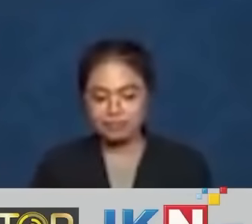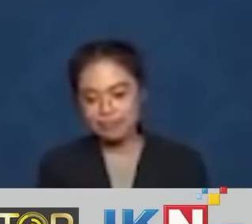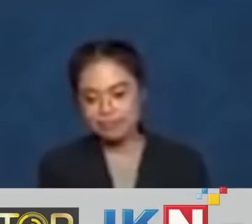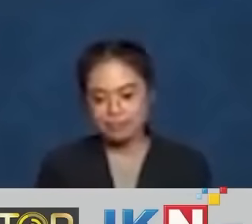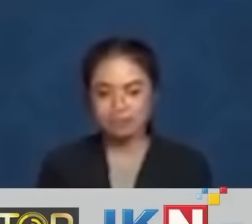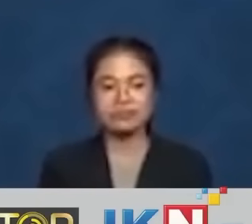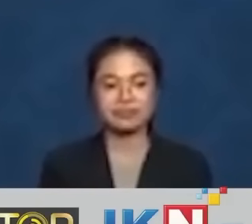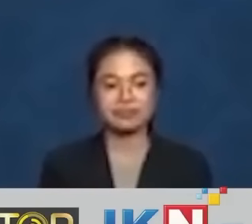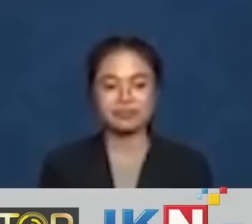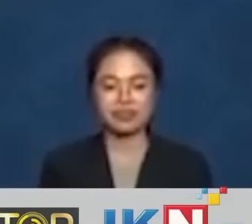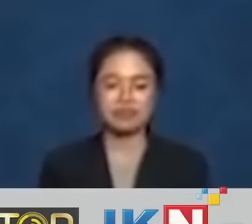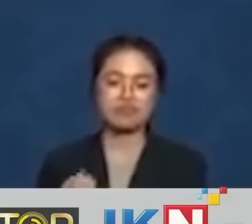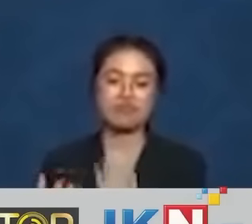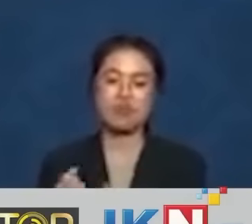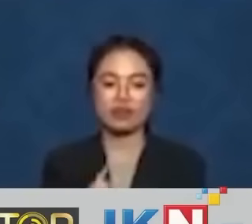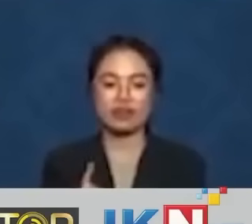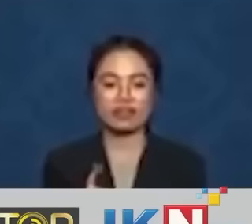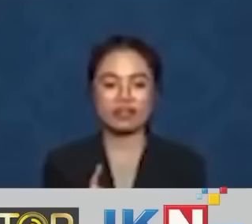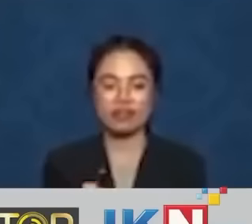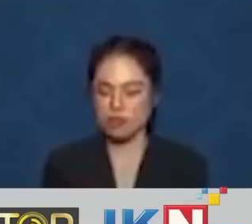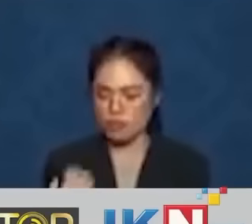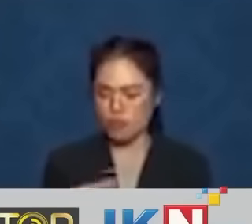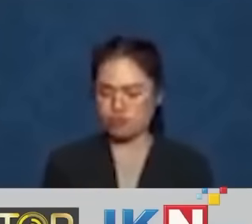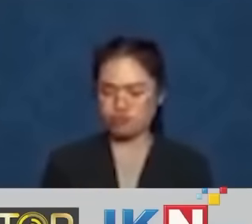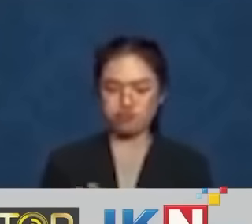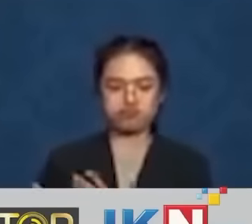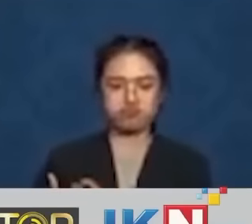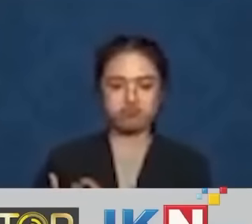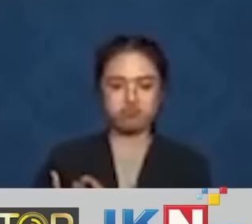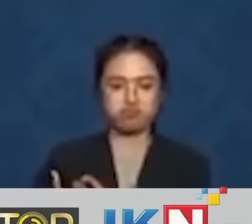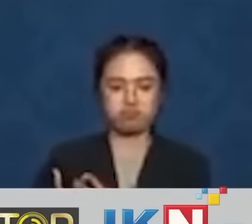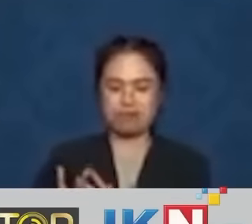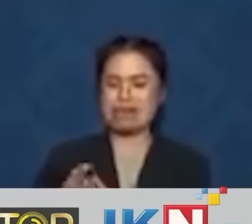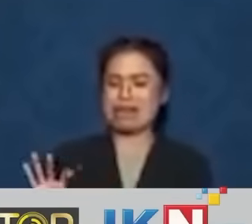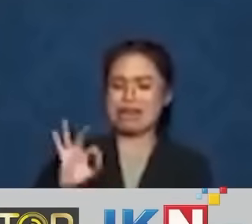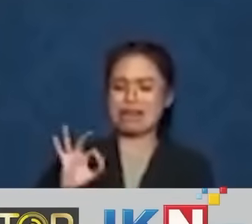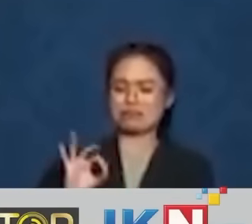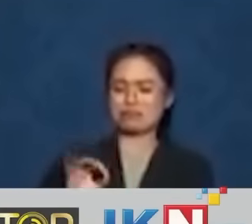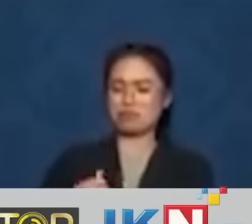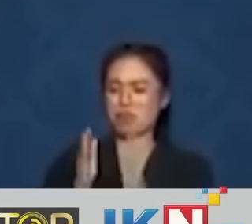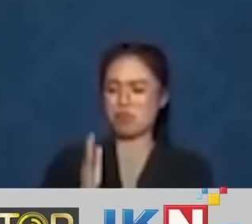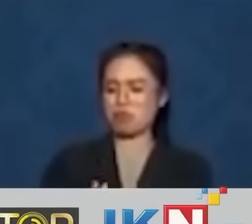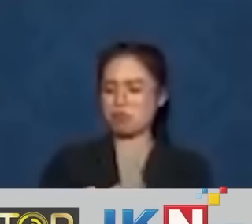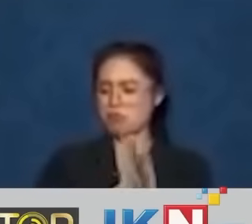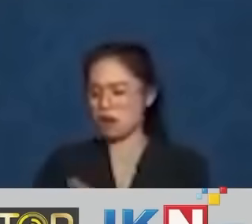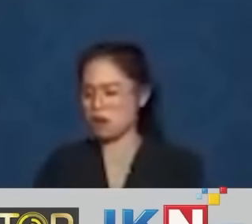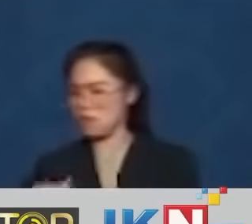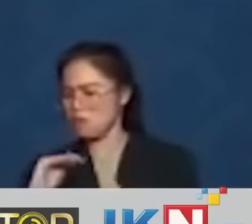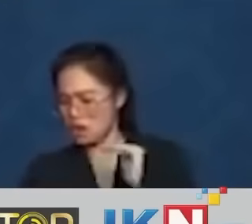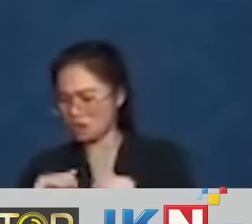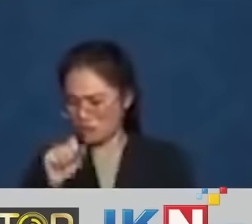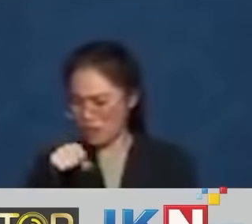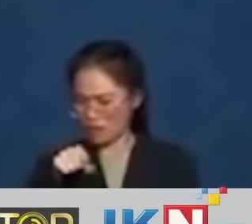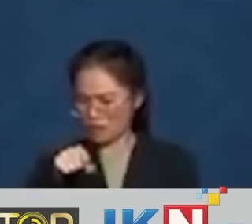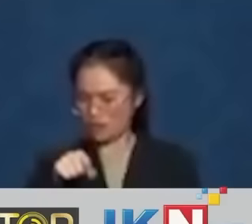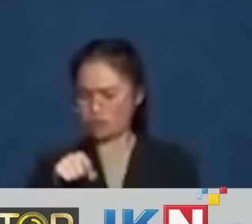นะแล้วก็ใช้งบแต่ละปีเนี่ยเป็นงบเท่าไหร่ดำเนินการตามรัฐธรรมนูญตามกฎหมายทุกประการนะ